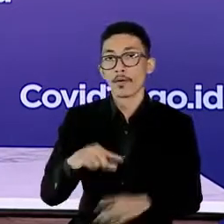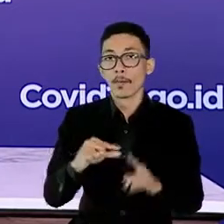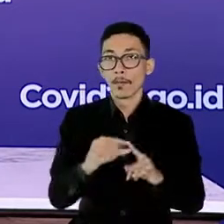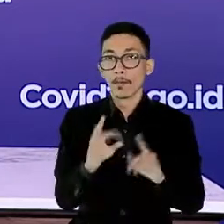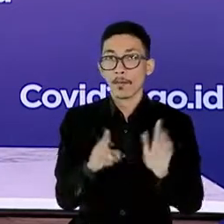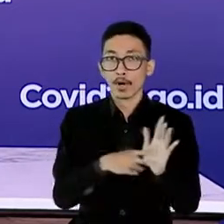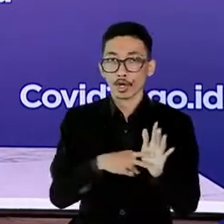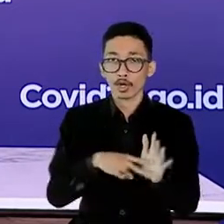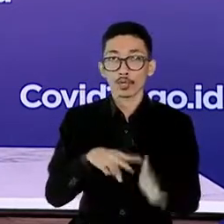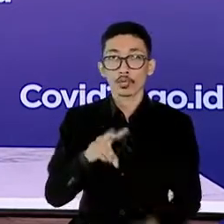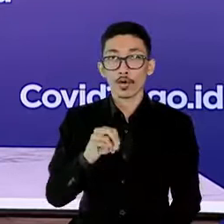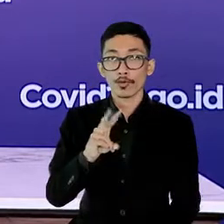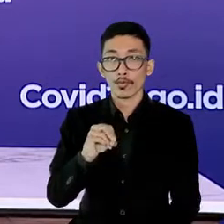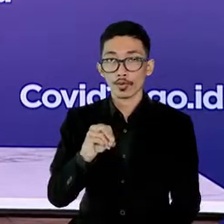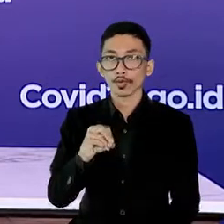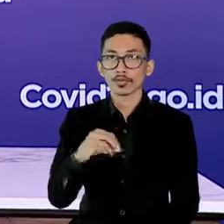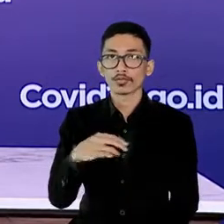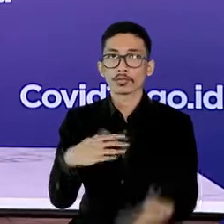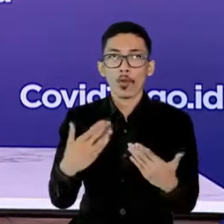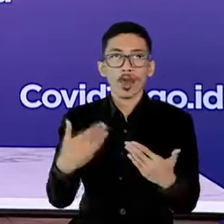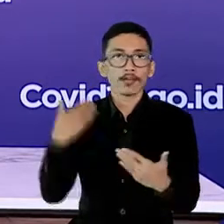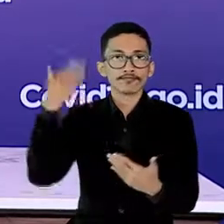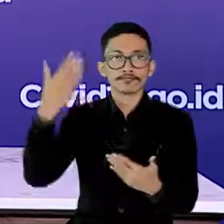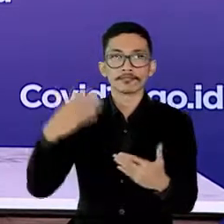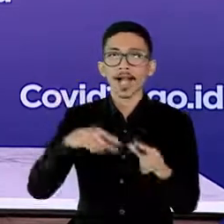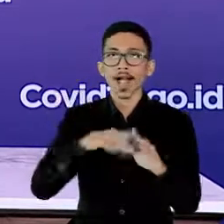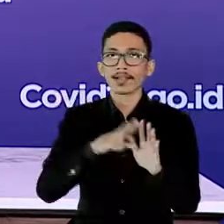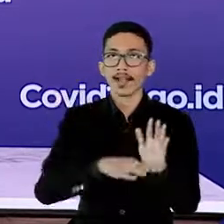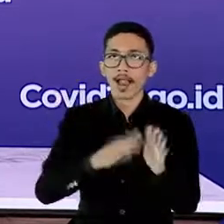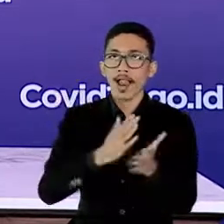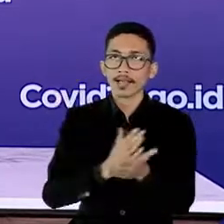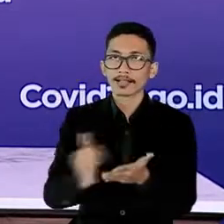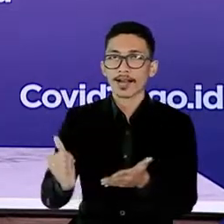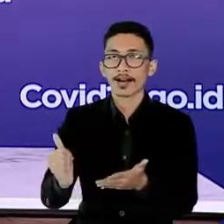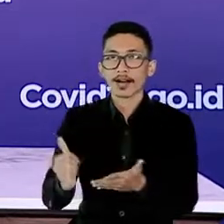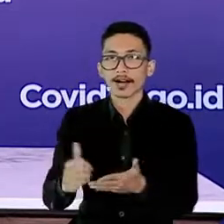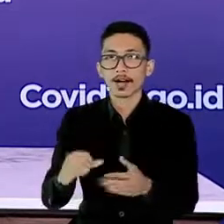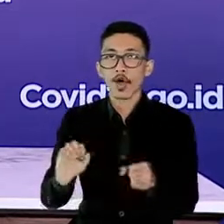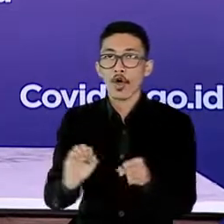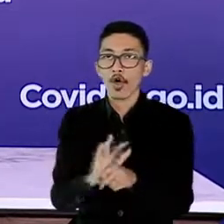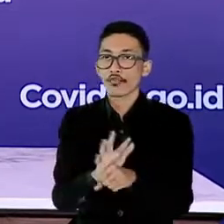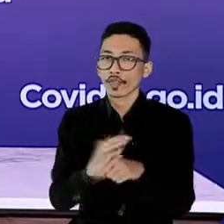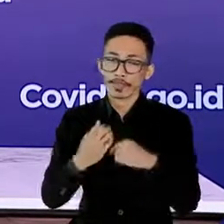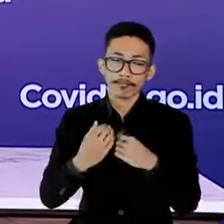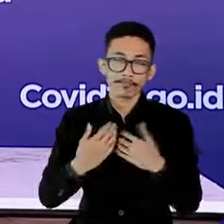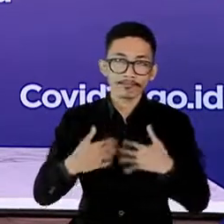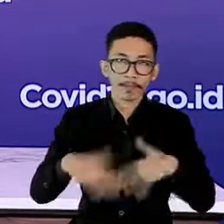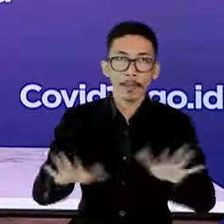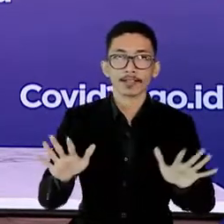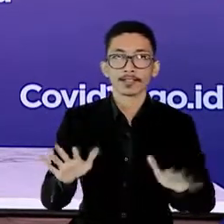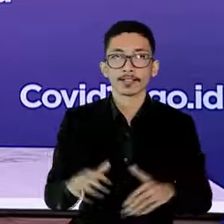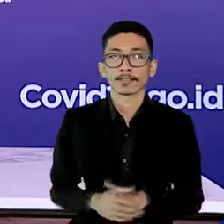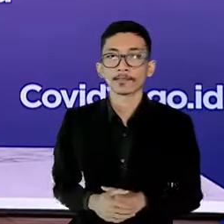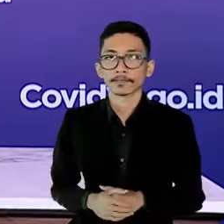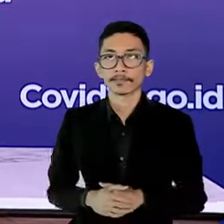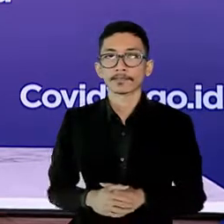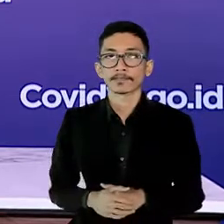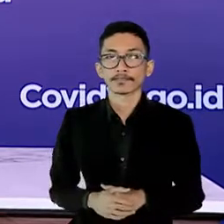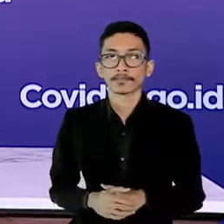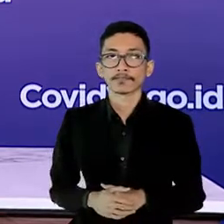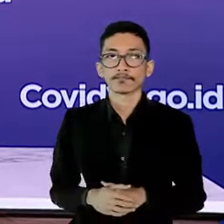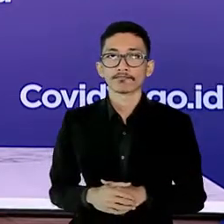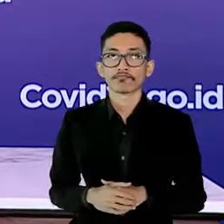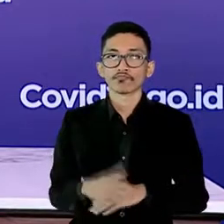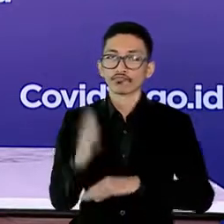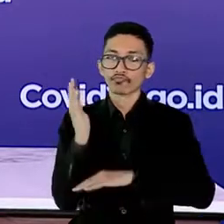ini dapat berjalan dengan lancar dan bebas covert 19 demikian konferensi pers pada hari ini saya